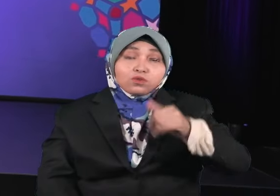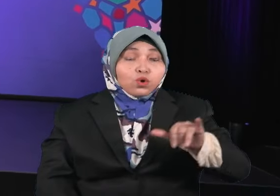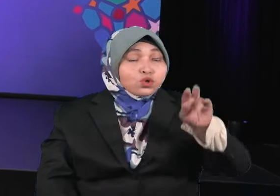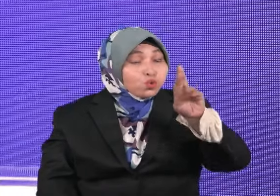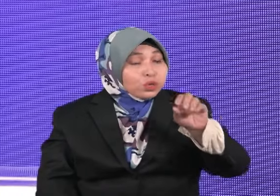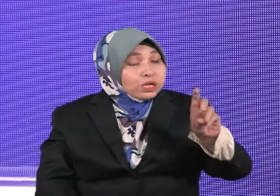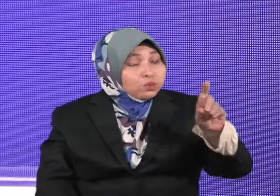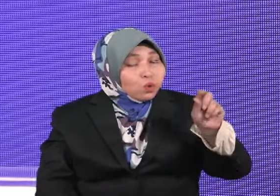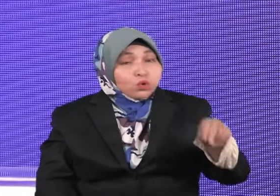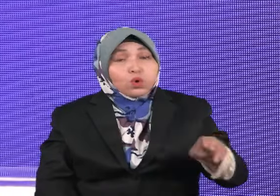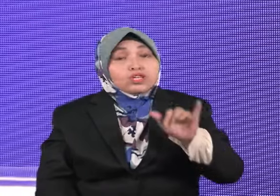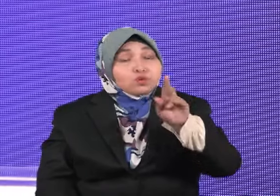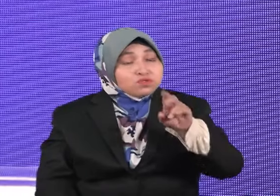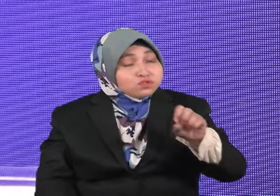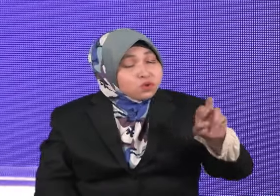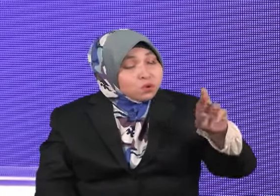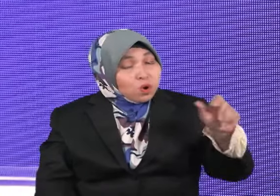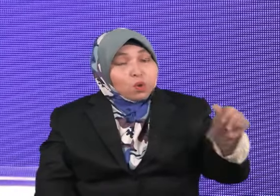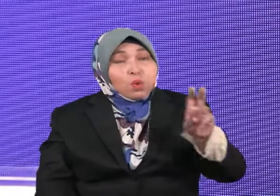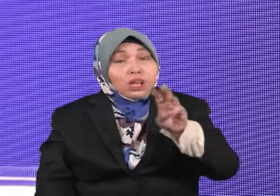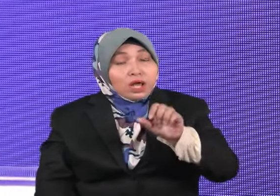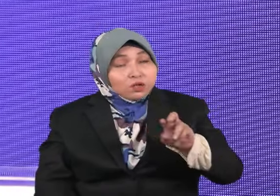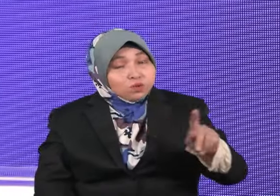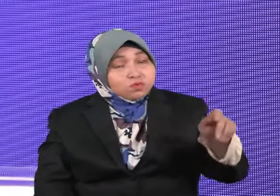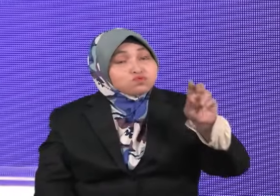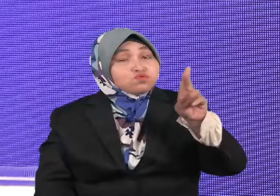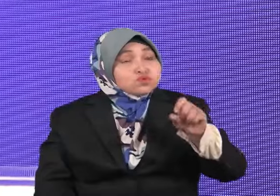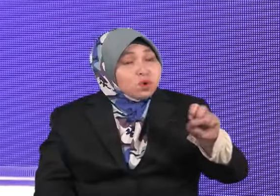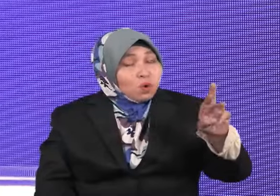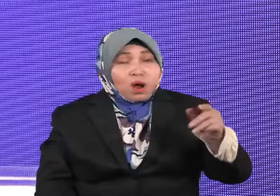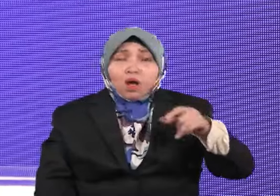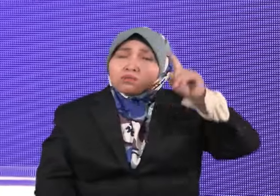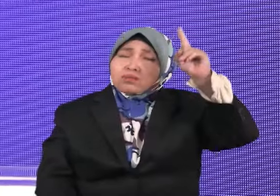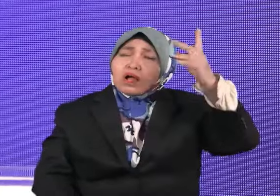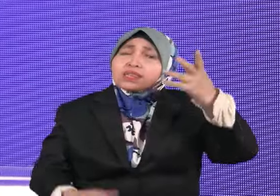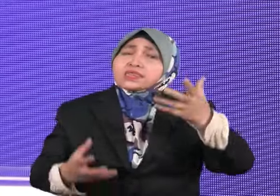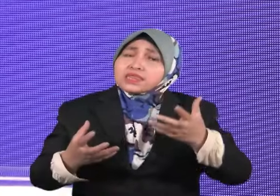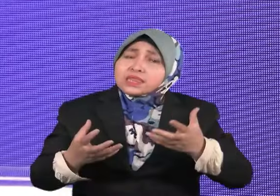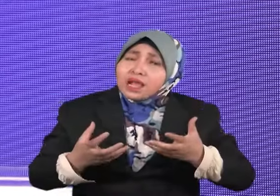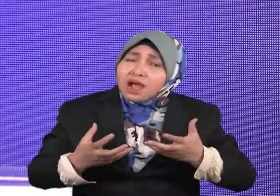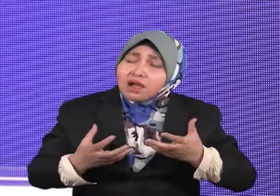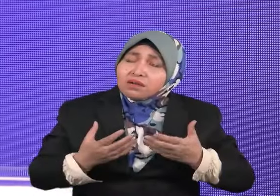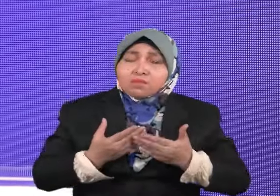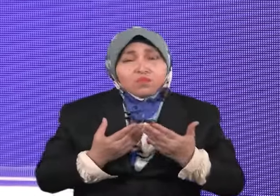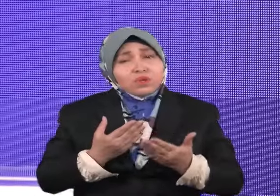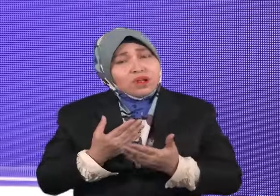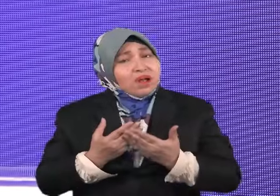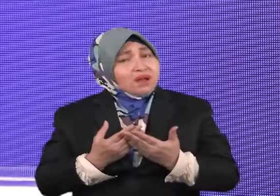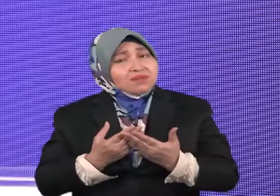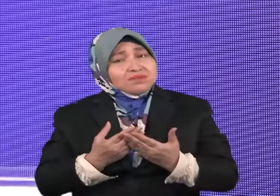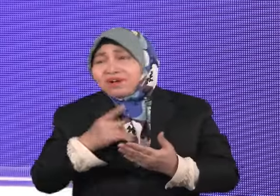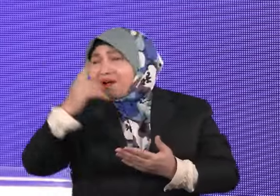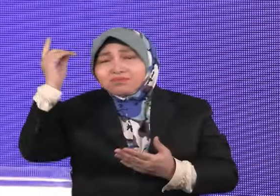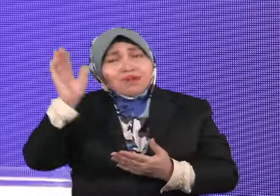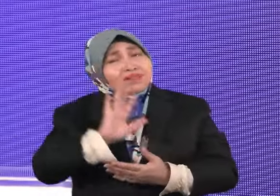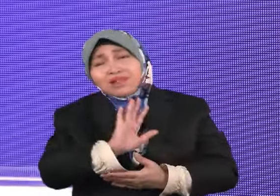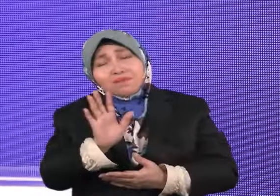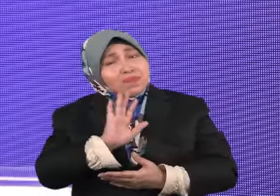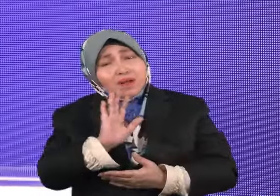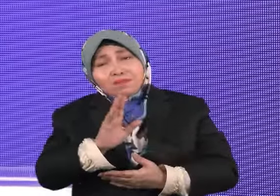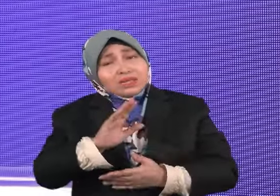yuridullahu bikumul yusra wala yuridu bikumul usra. Ya, Allah inginkan kemudahan, Allah tidak menginginkan kepada